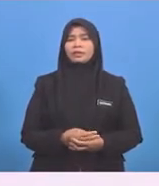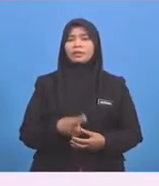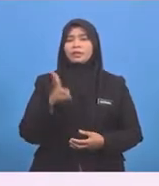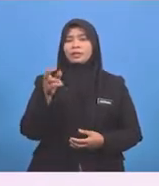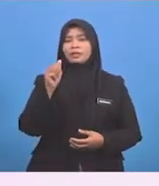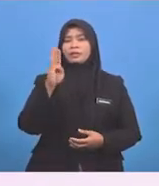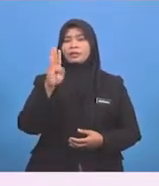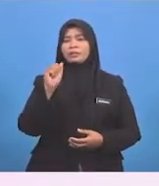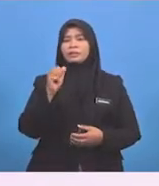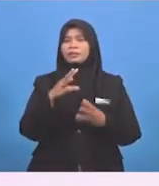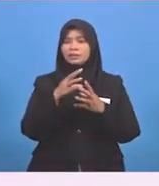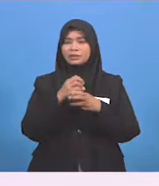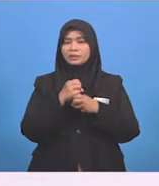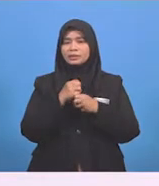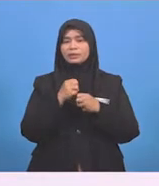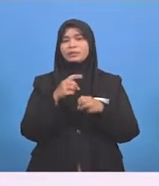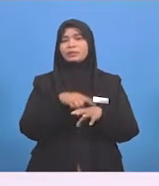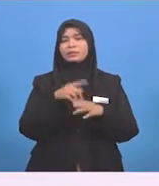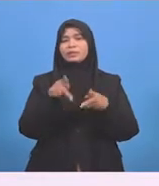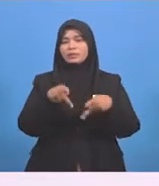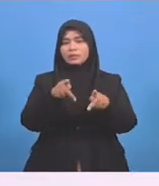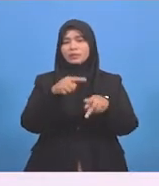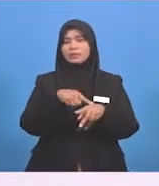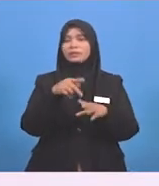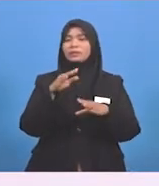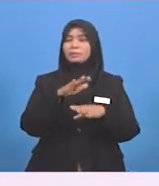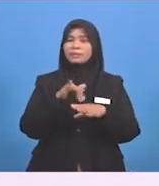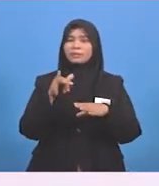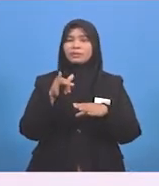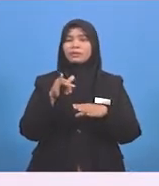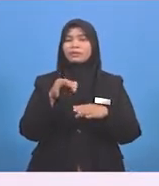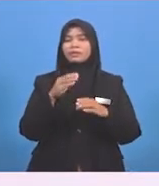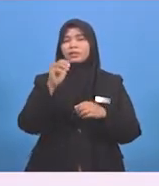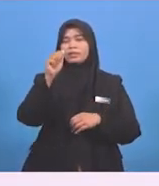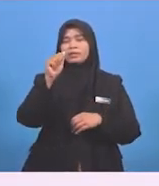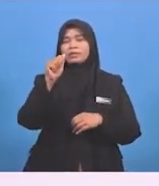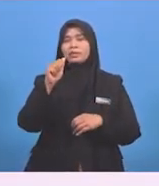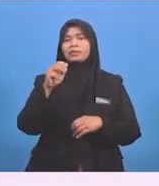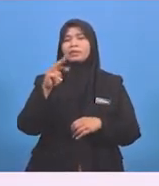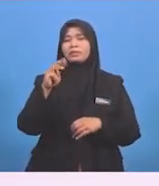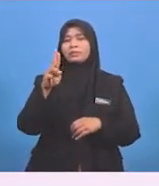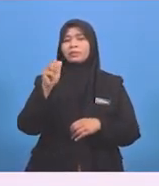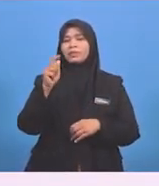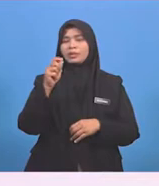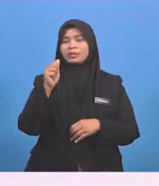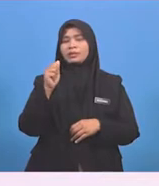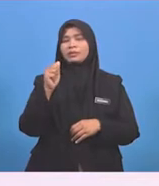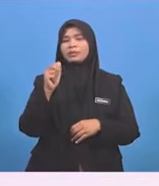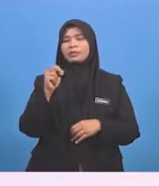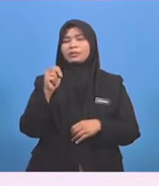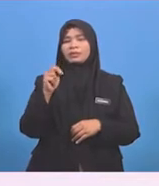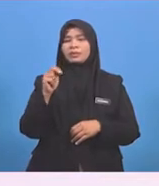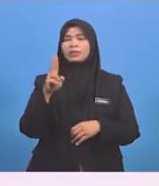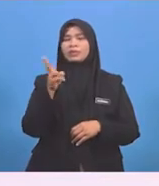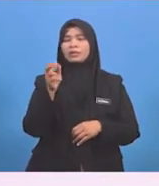Haba diserap semasa proses ini dipanggil A. Muatan haba tentu wap.